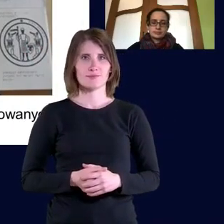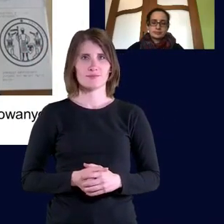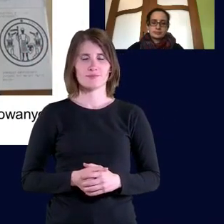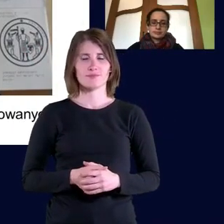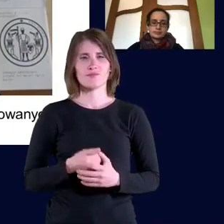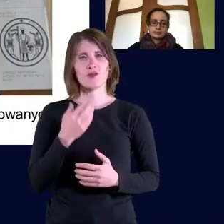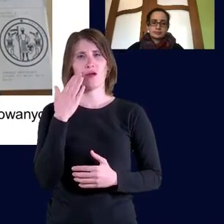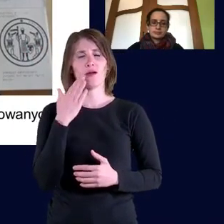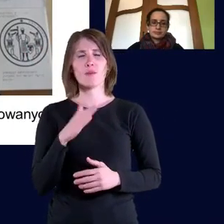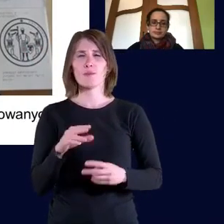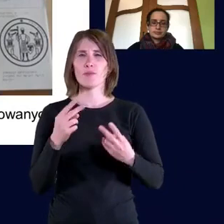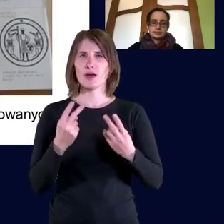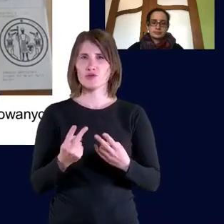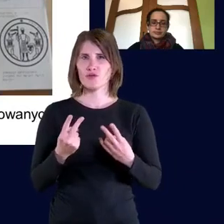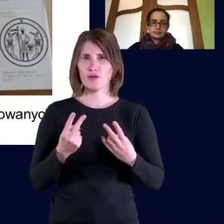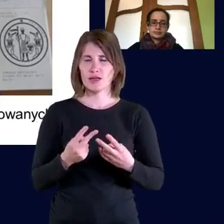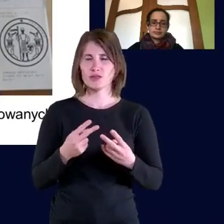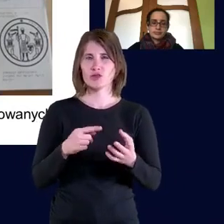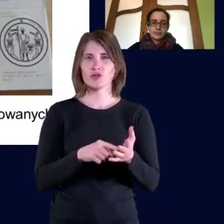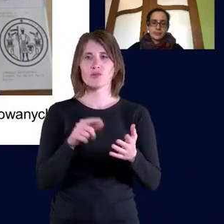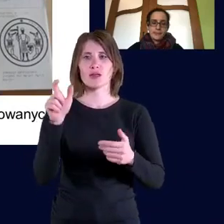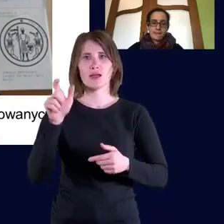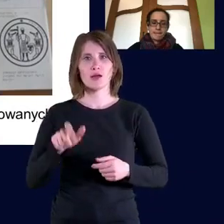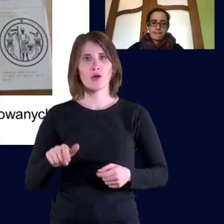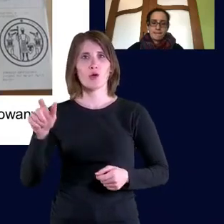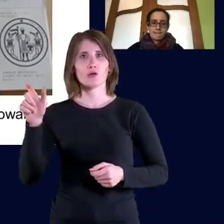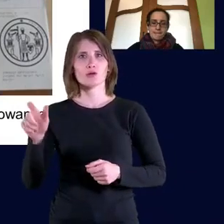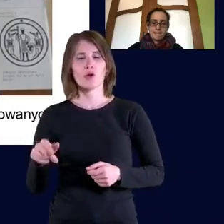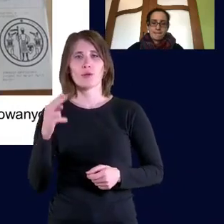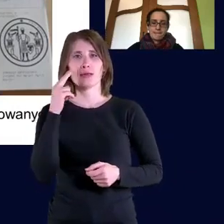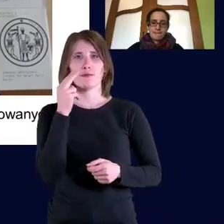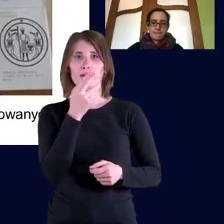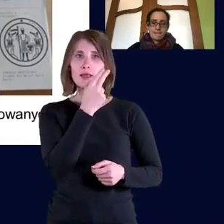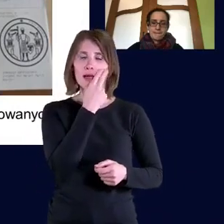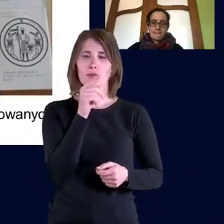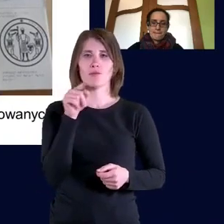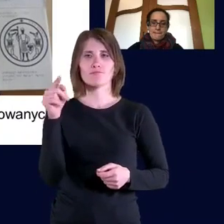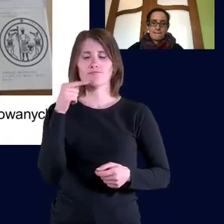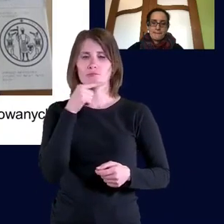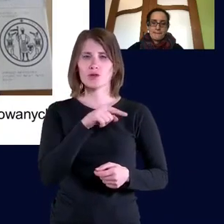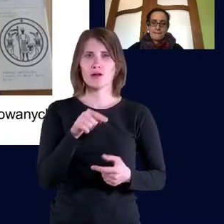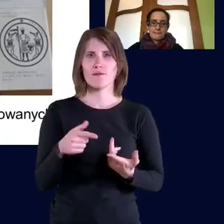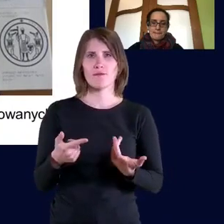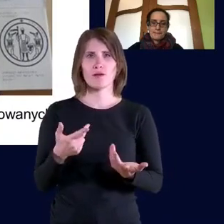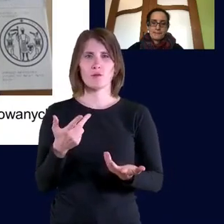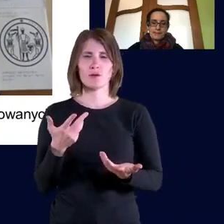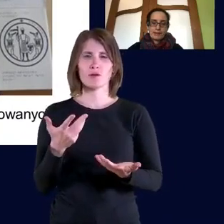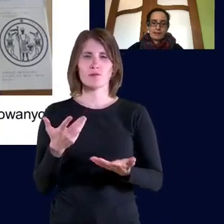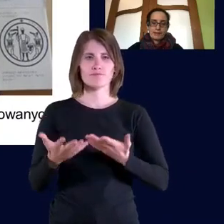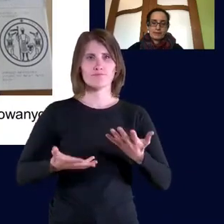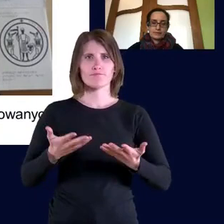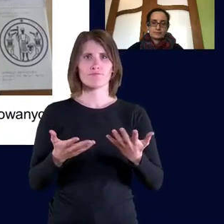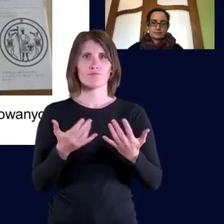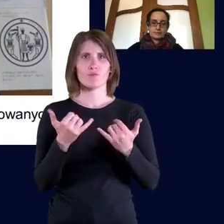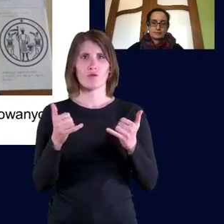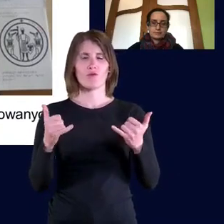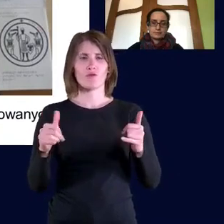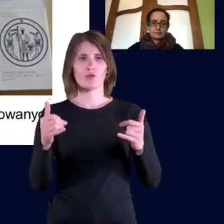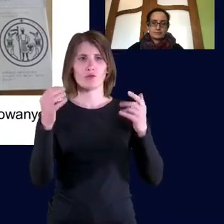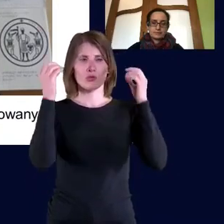ważne jest to aby osoby niewidome potrafiły się odnaleźć w różnych kontekstach